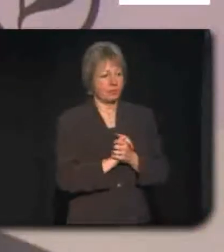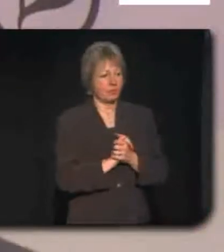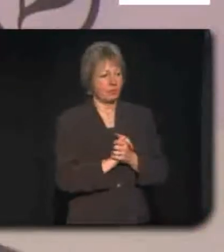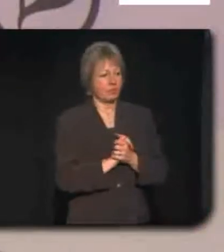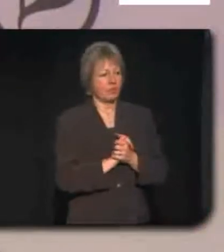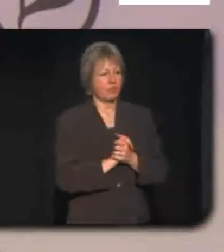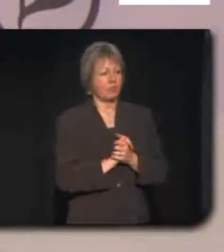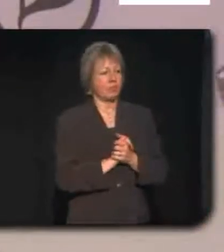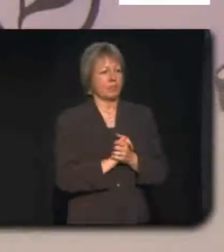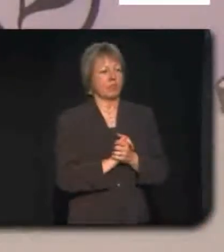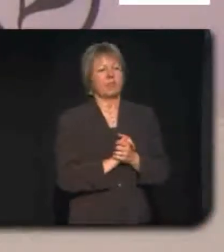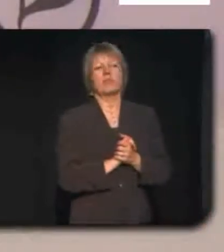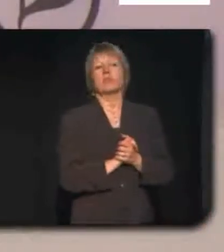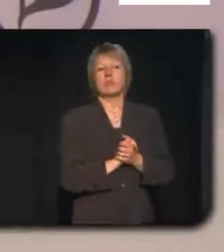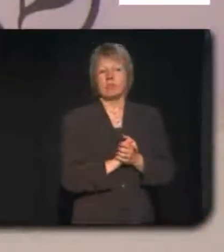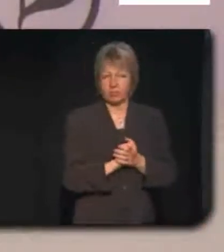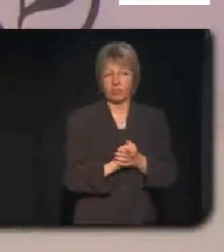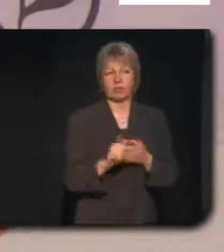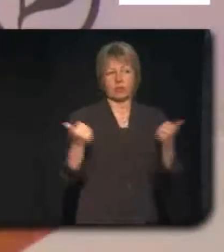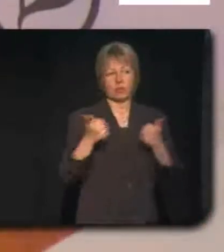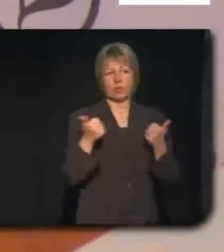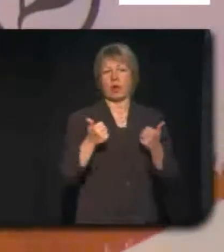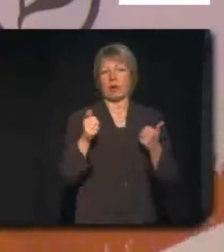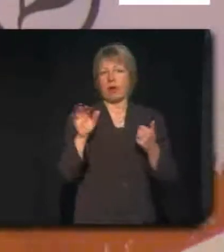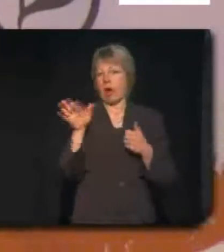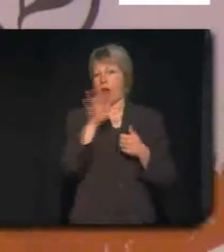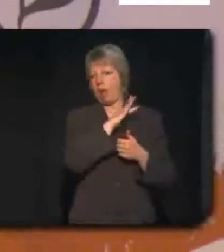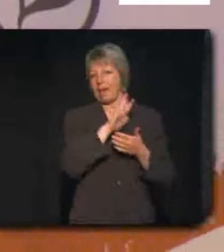super ich sehe viele leere Urnen